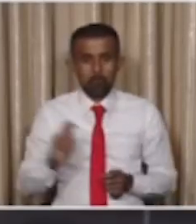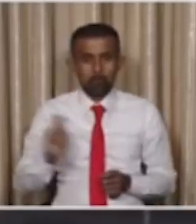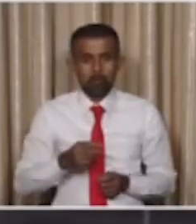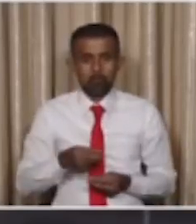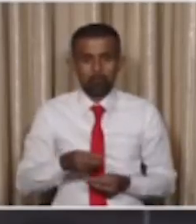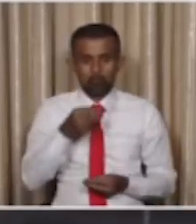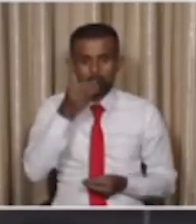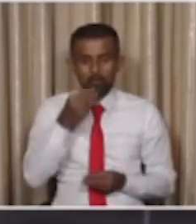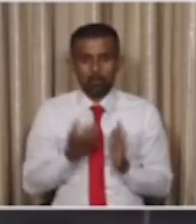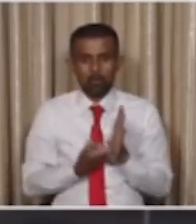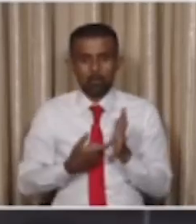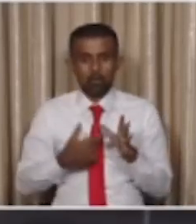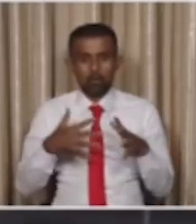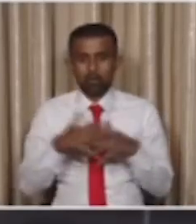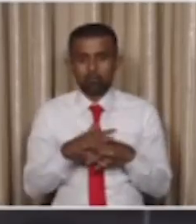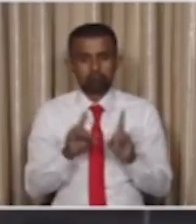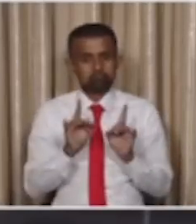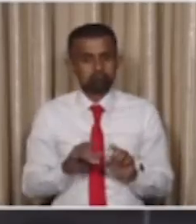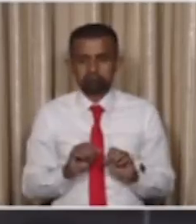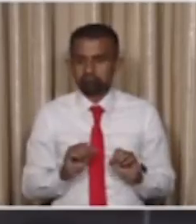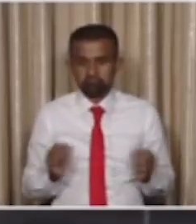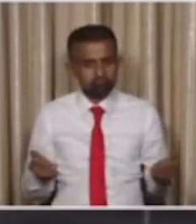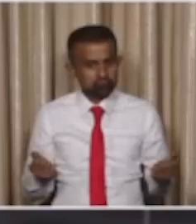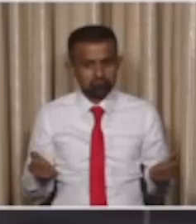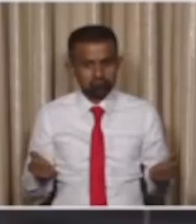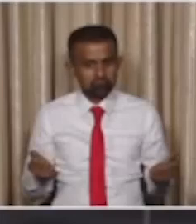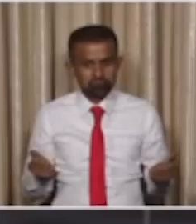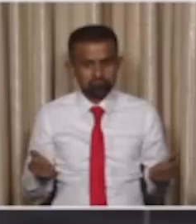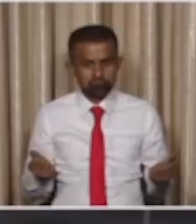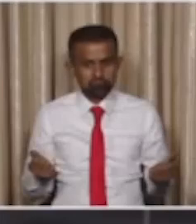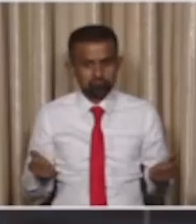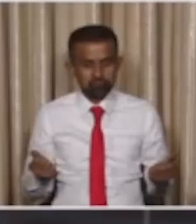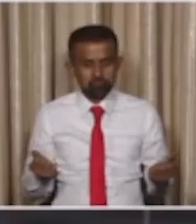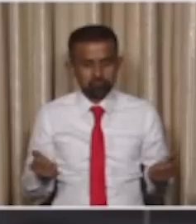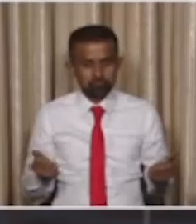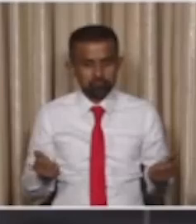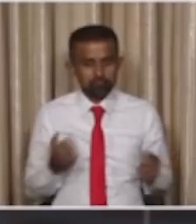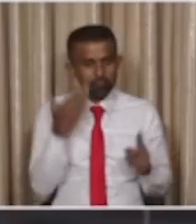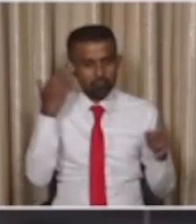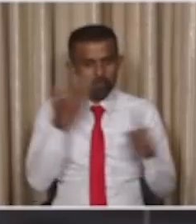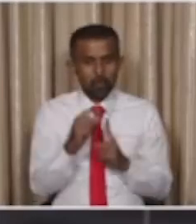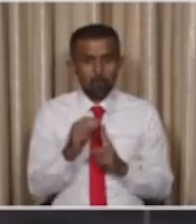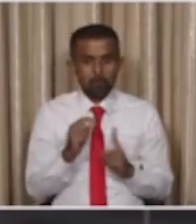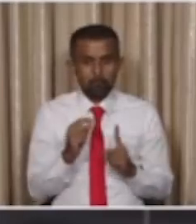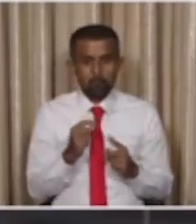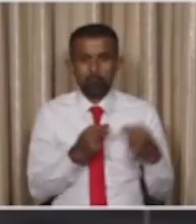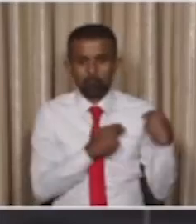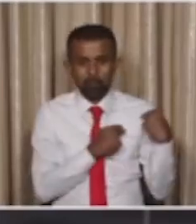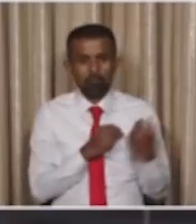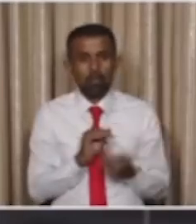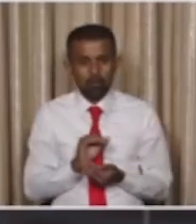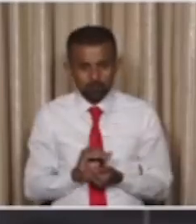ගැනීම නිත්‍යානුකූල නැහැ. ඒක පිළිගත හැකි ආකාරයෙන් සිදු වෙලා නැහැ. එතකොට ඒ සම්බන්ධයෙන් පාර්ලිමේන්තුවටත් වගකීමක්